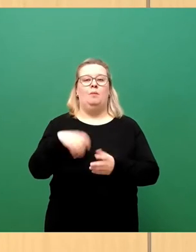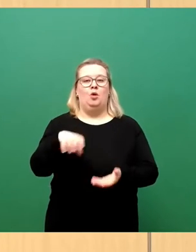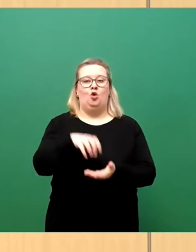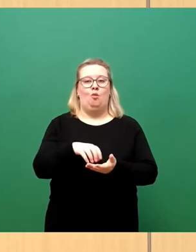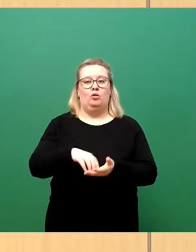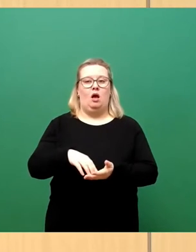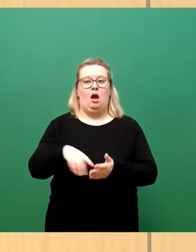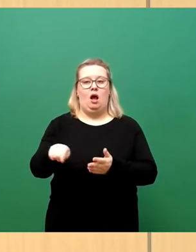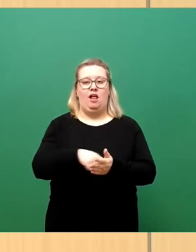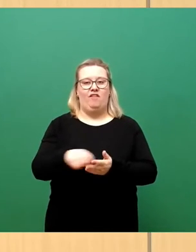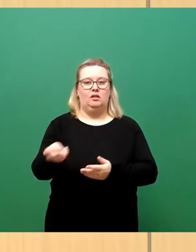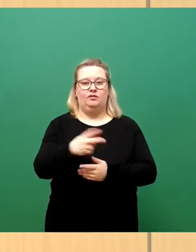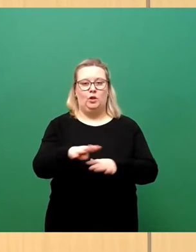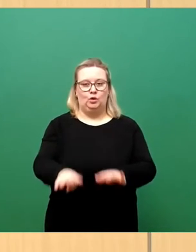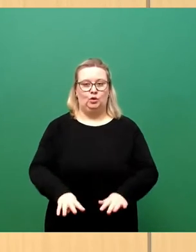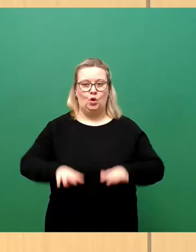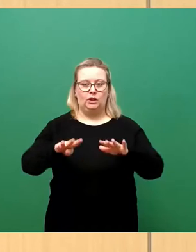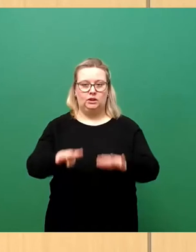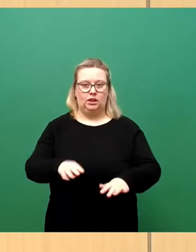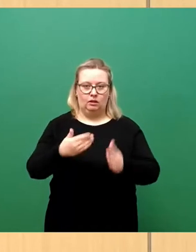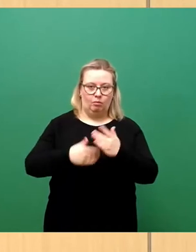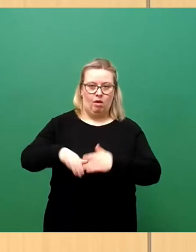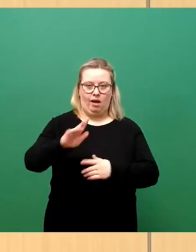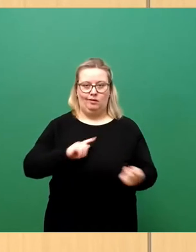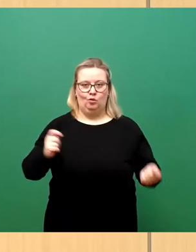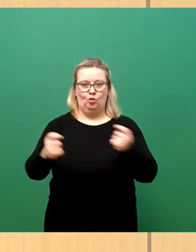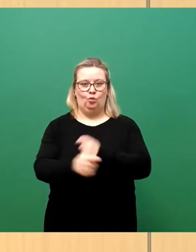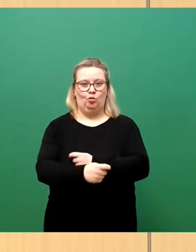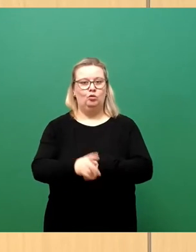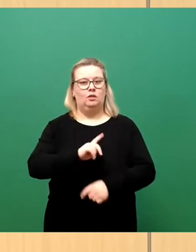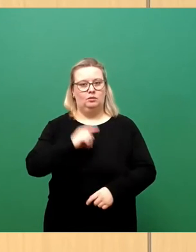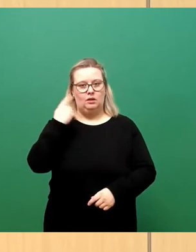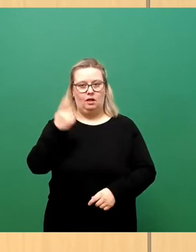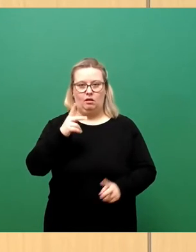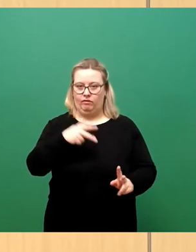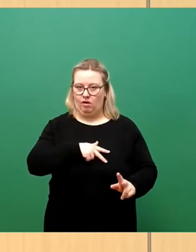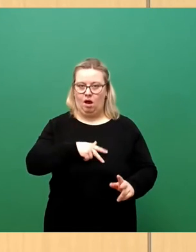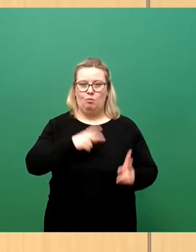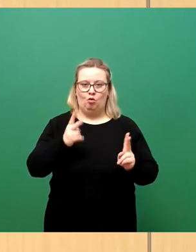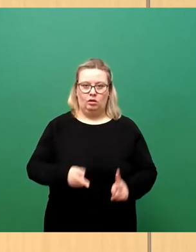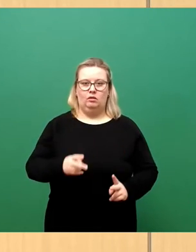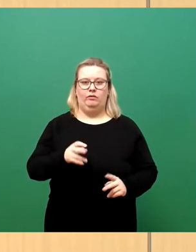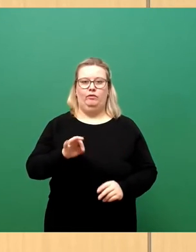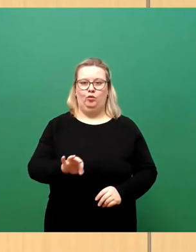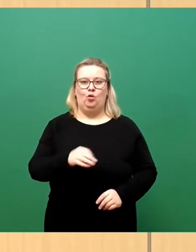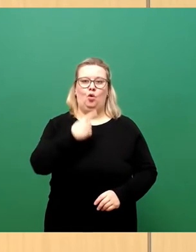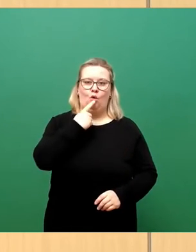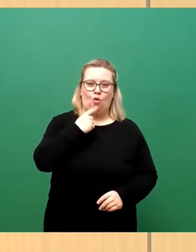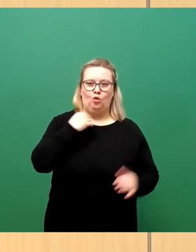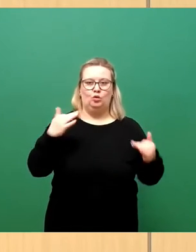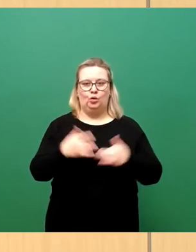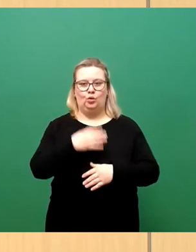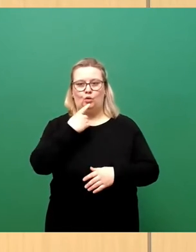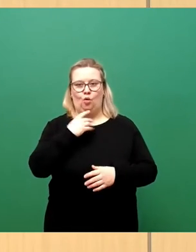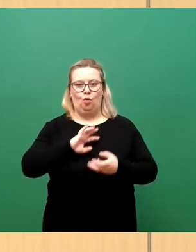die Mehrheitsverhältnisse hier im Rat und es gibt, das werden wir heute auch sehen, keine Mehrheit mehr für Rot, Grün, Rot, Orange